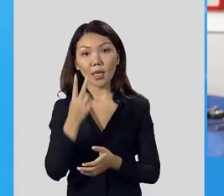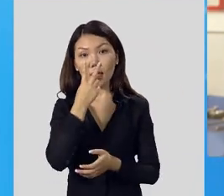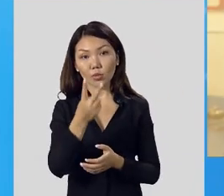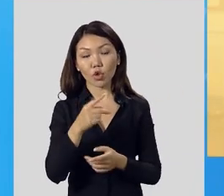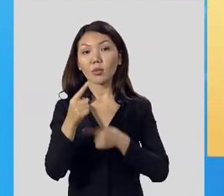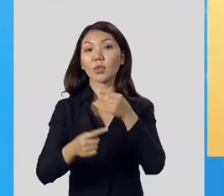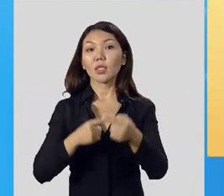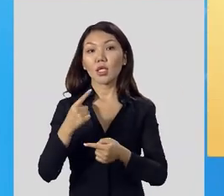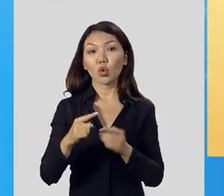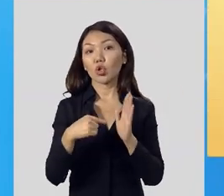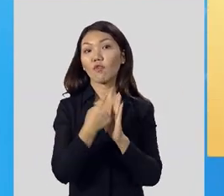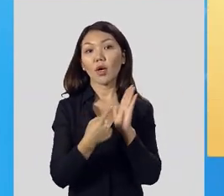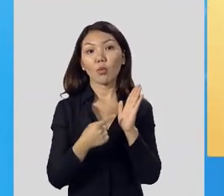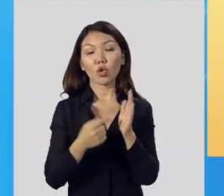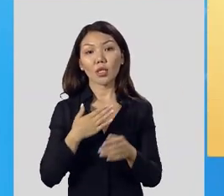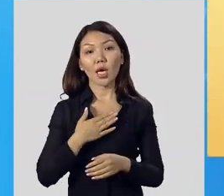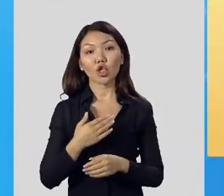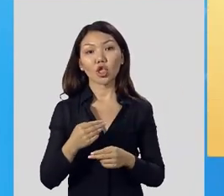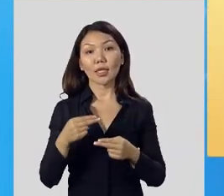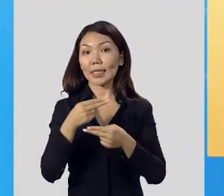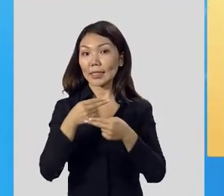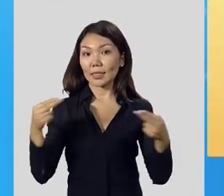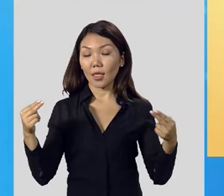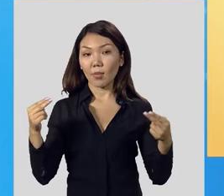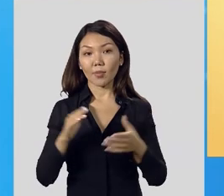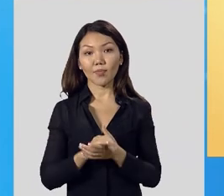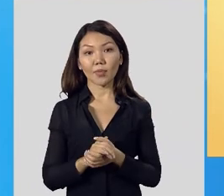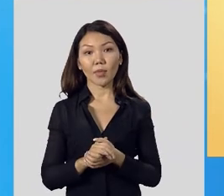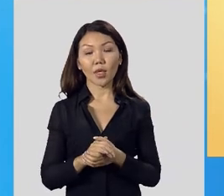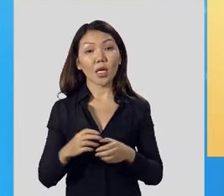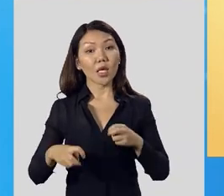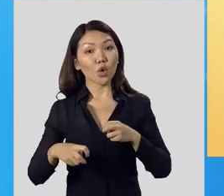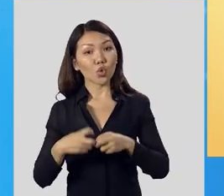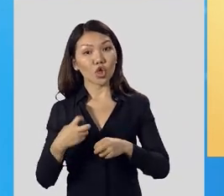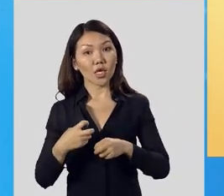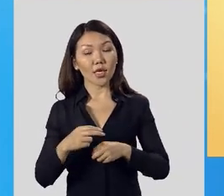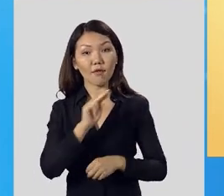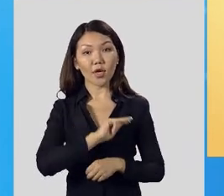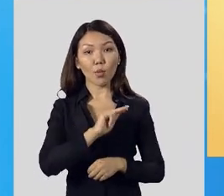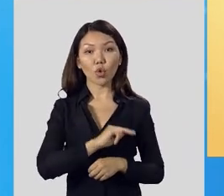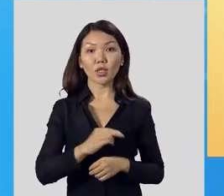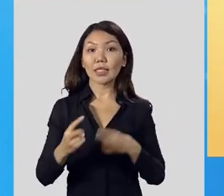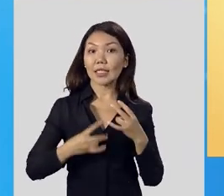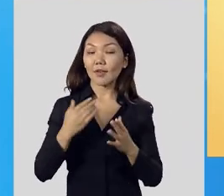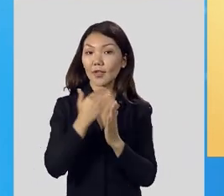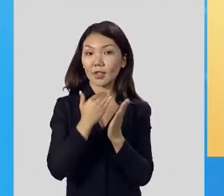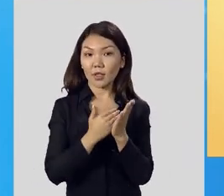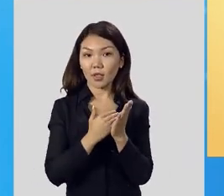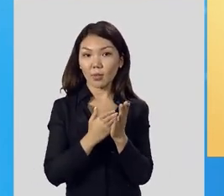Рассмотрим следующий вопрос нашей темы – нарушения в работе нервной системы и